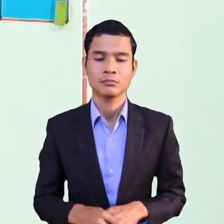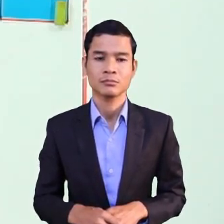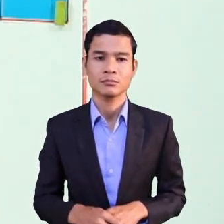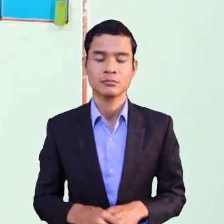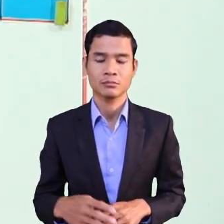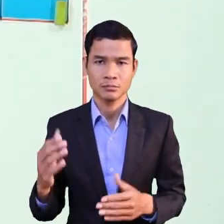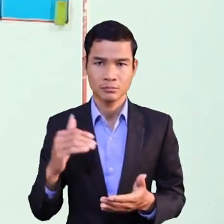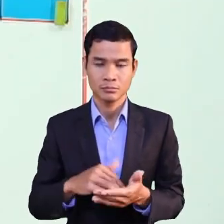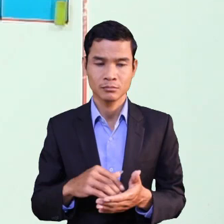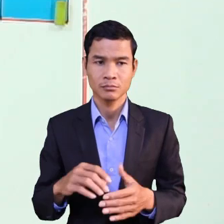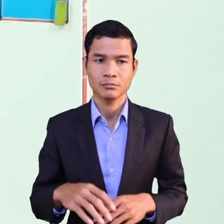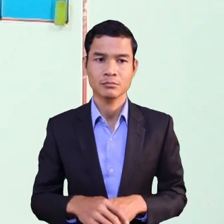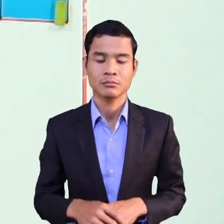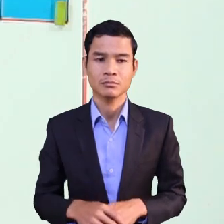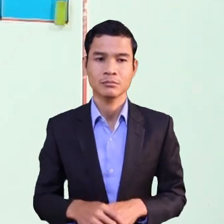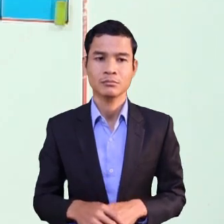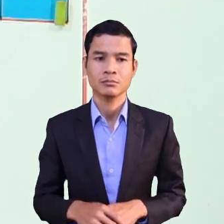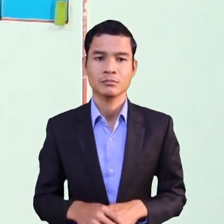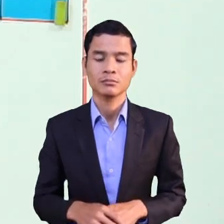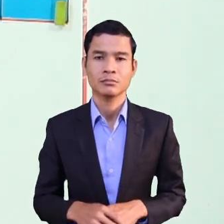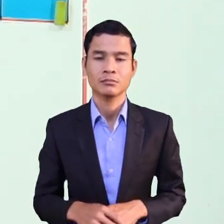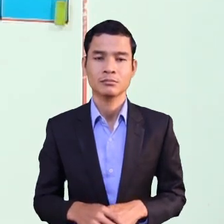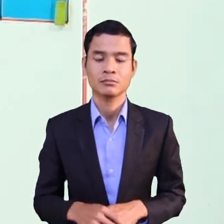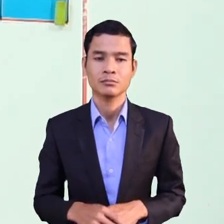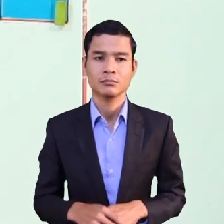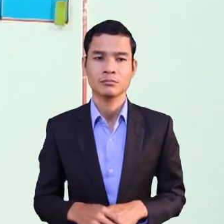ម្ដងទៀត